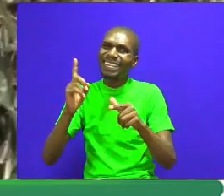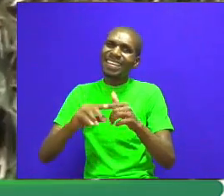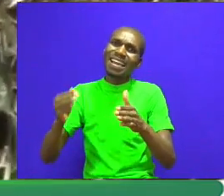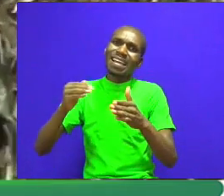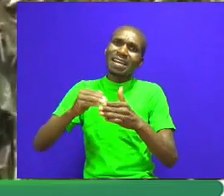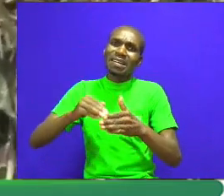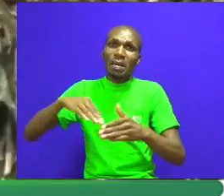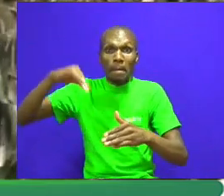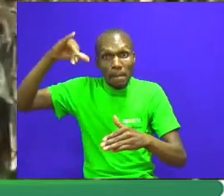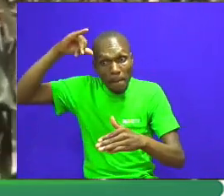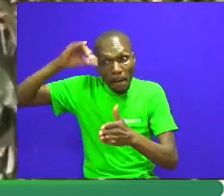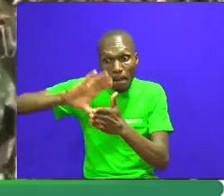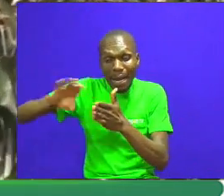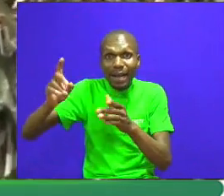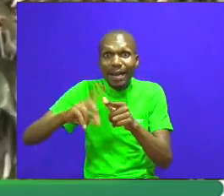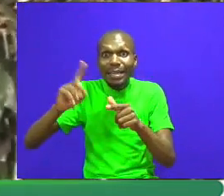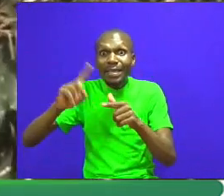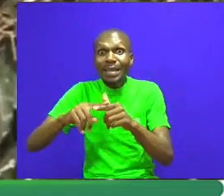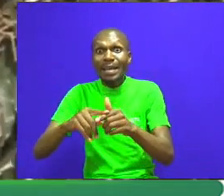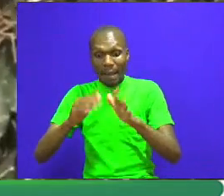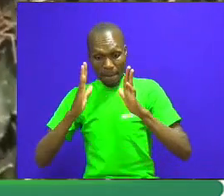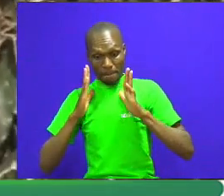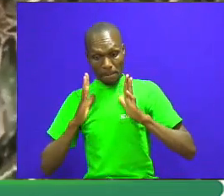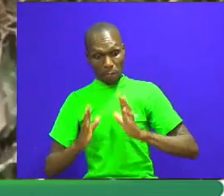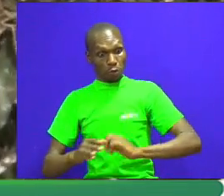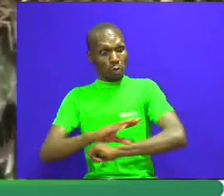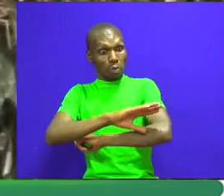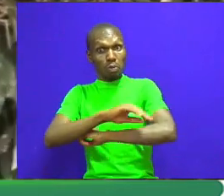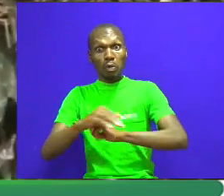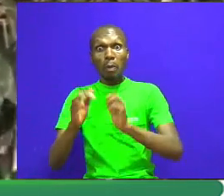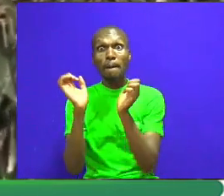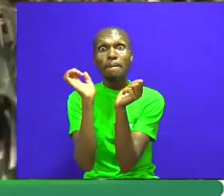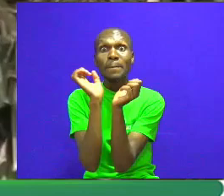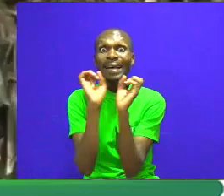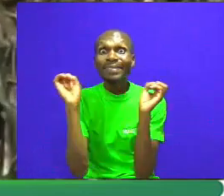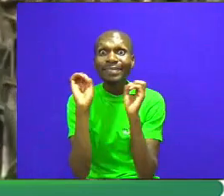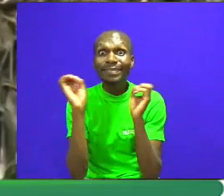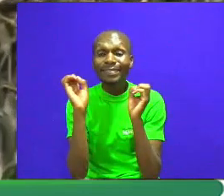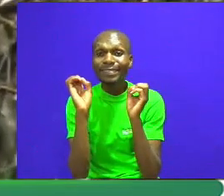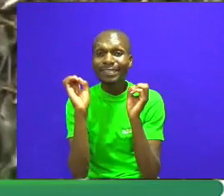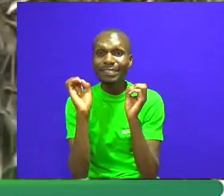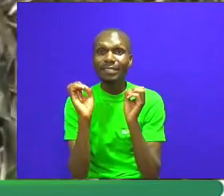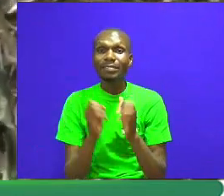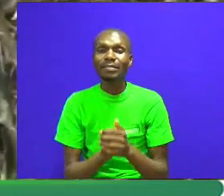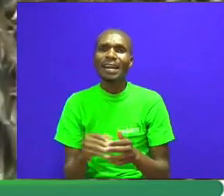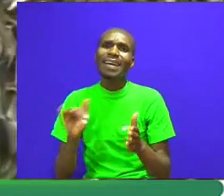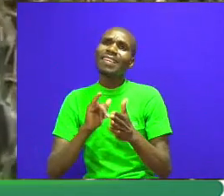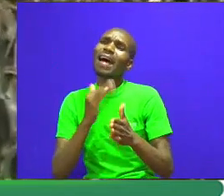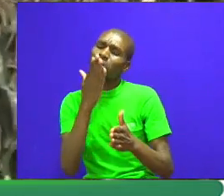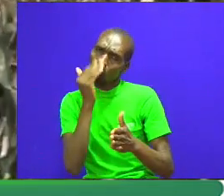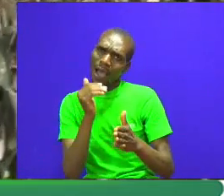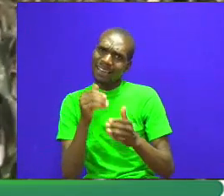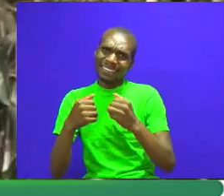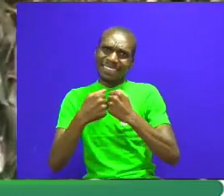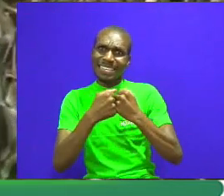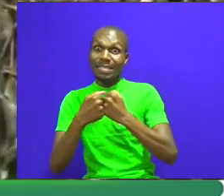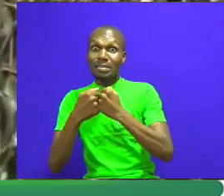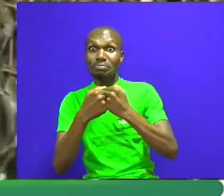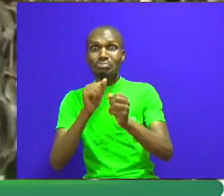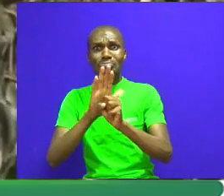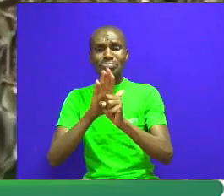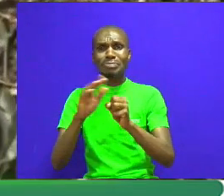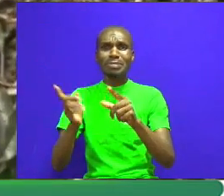ng'ombe zinarudi lakini mwezi anawajwa. Si ati zinapatikana njiani. Ndio naona ni changamoto kweli